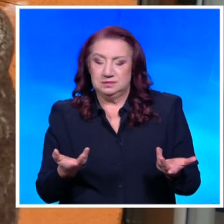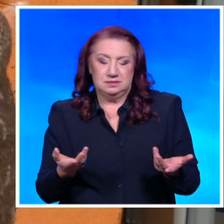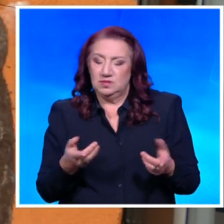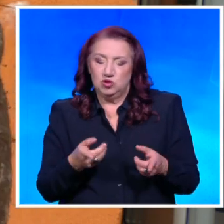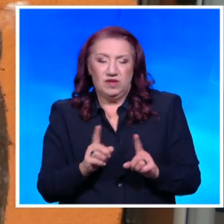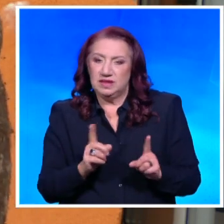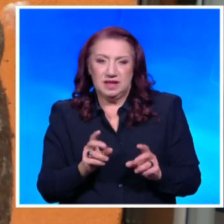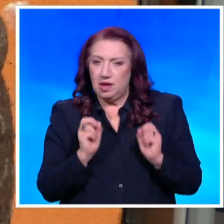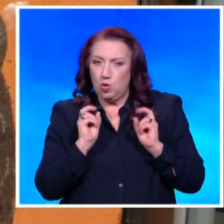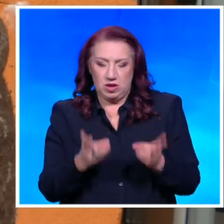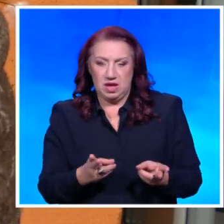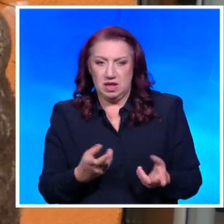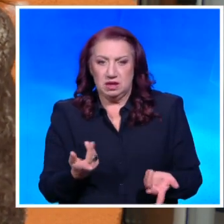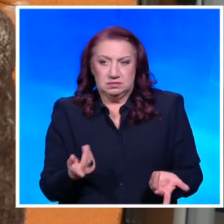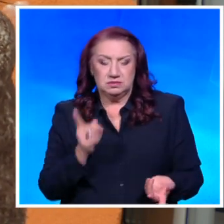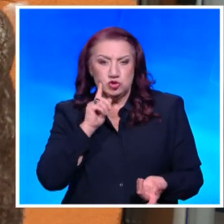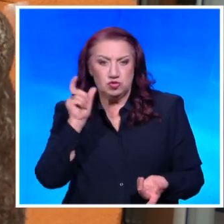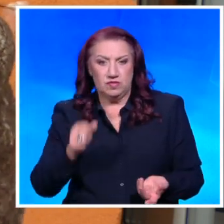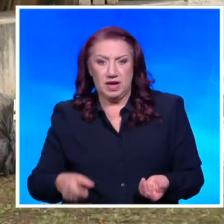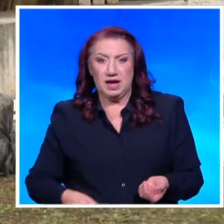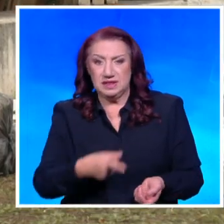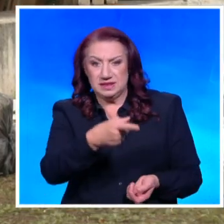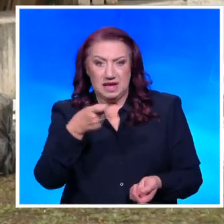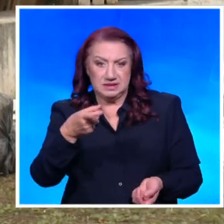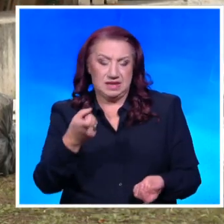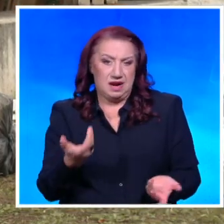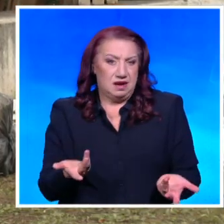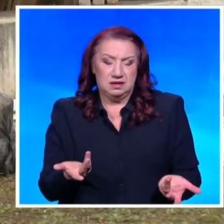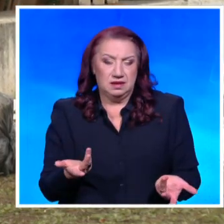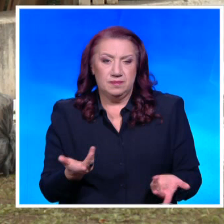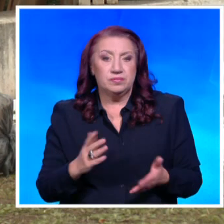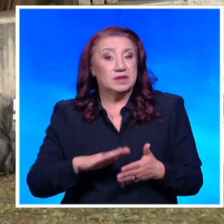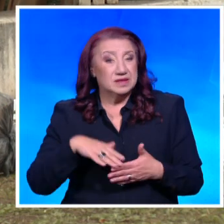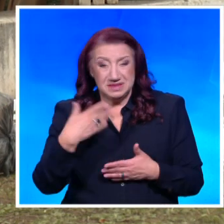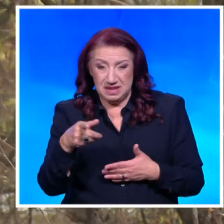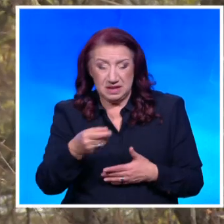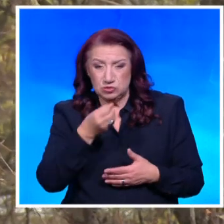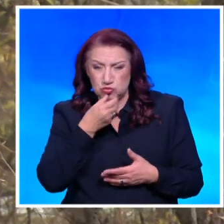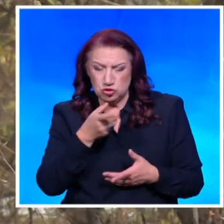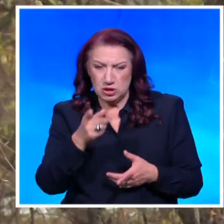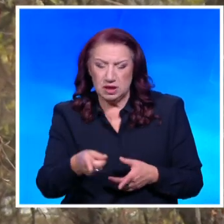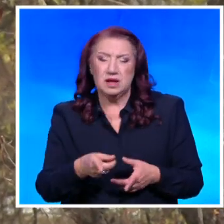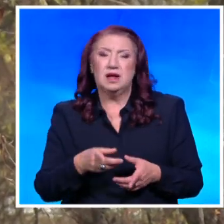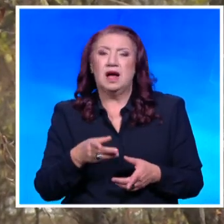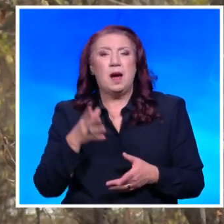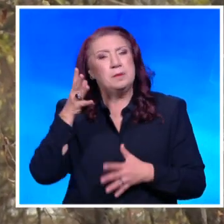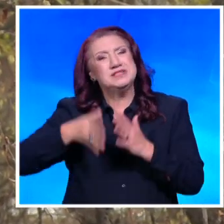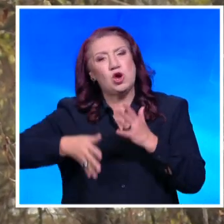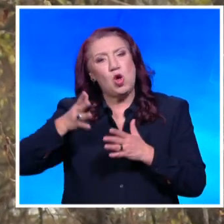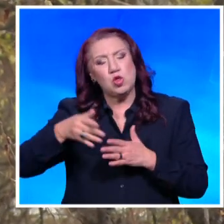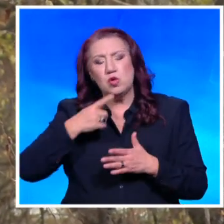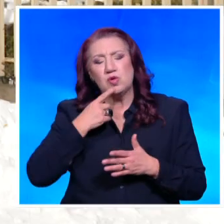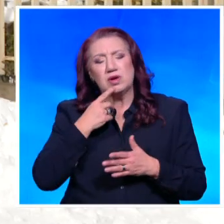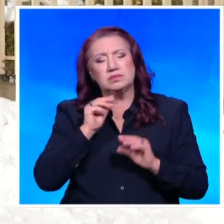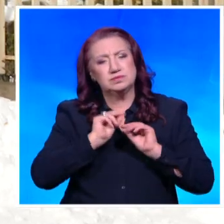е окей някой да извади оръжие, дори и във въздуха да стреля. След случката с децата работят психолози. Издадена е заповед да не играят